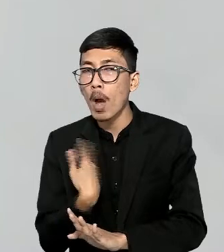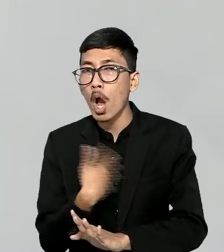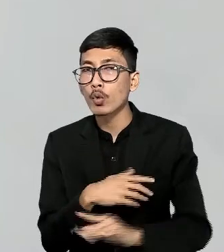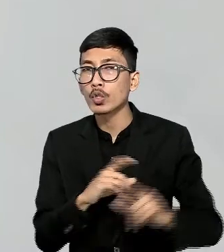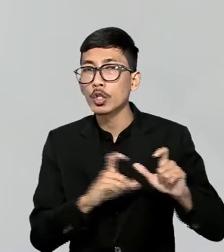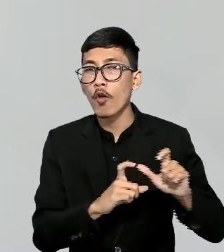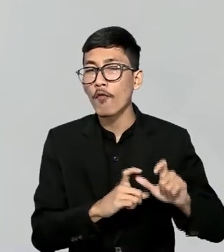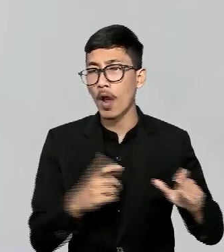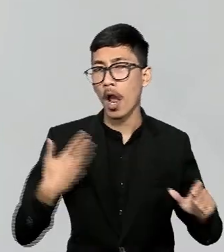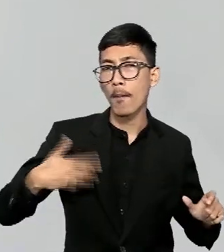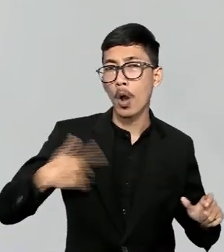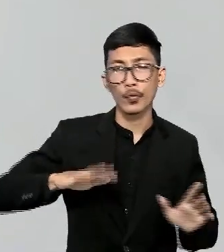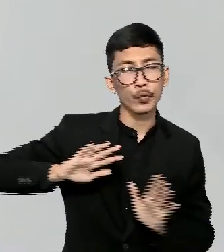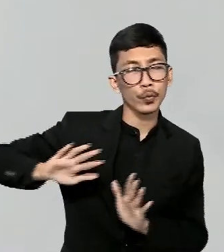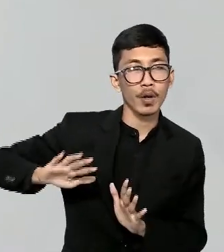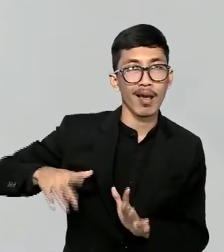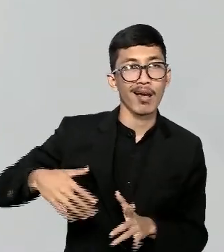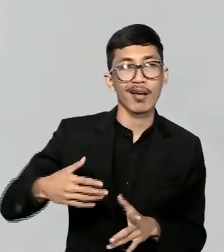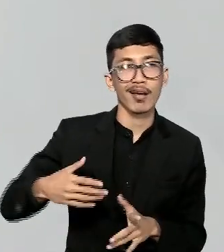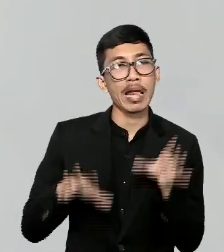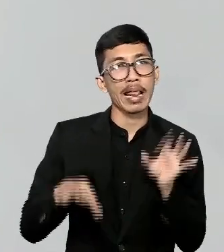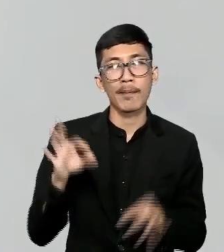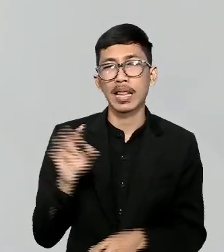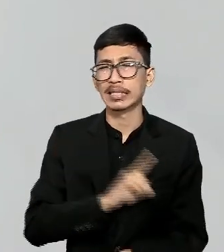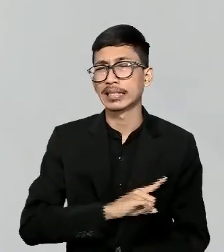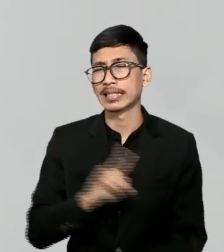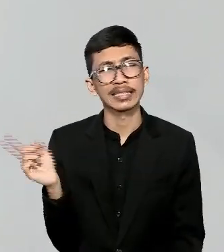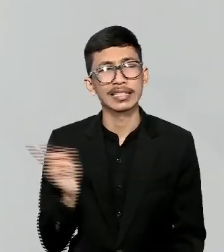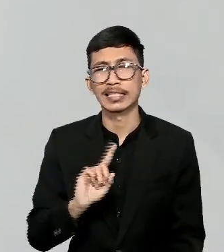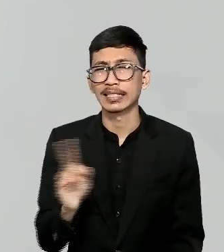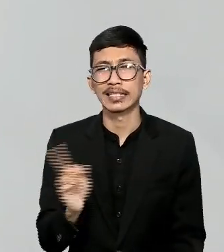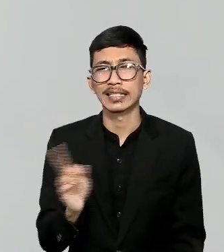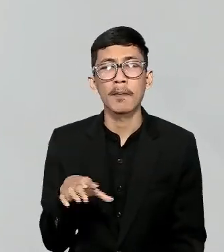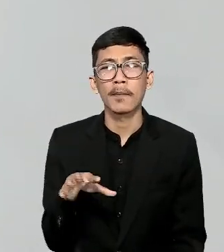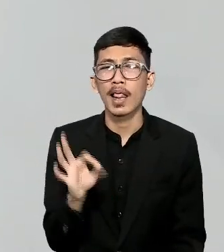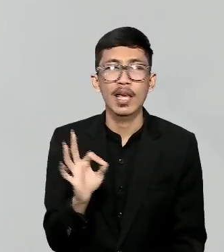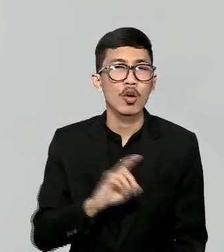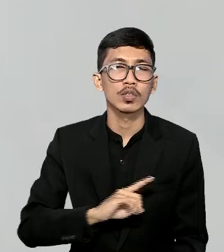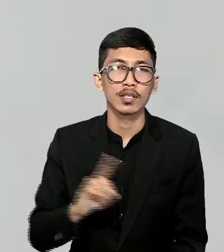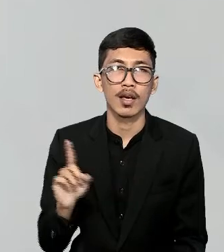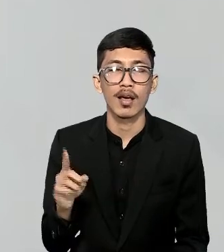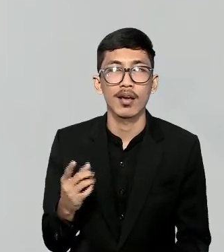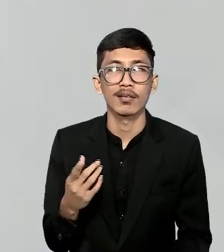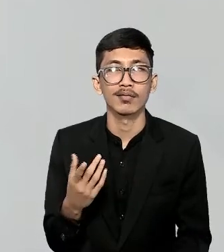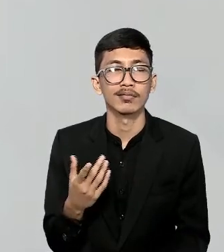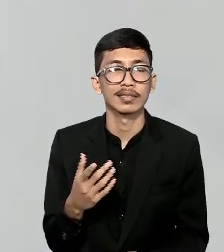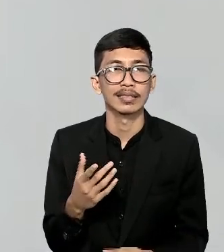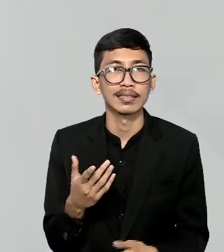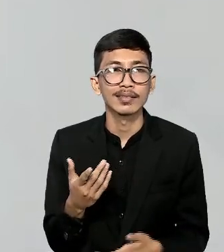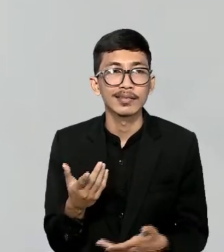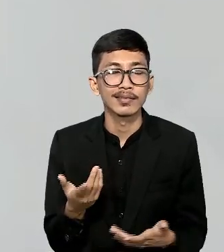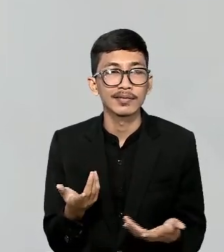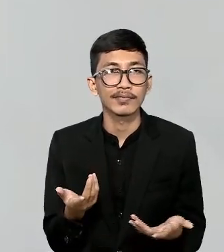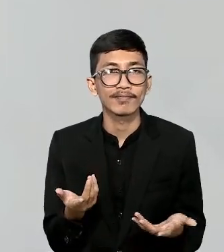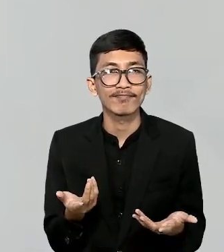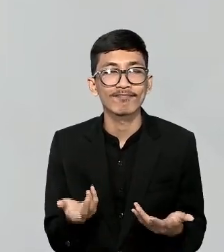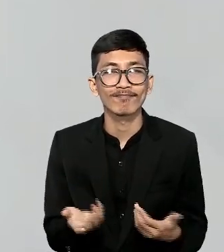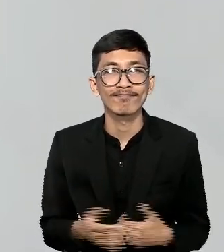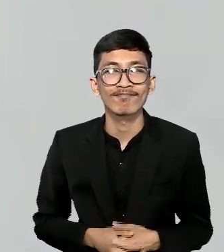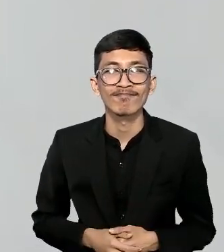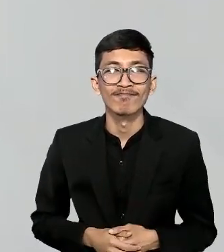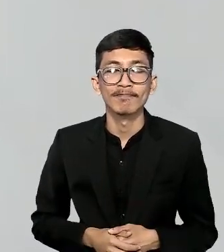samping daripada vaksin Erni ternyata sakit sekali begitu namun Sebenarnya dia punya benefitnya sendiri tapi bisa satu